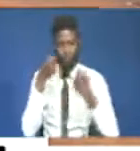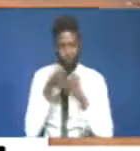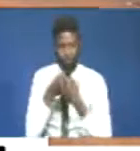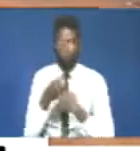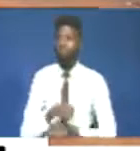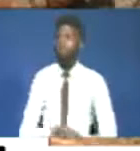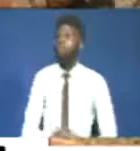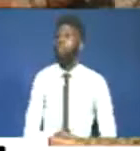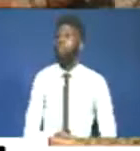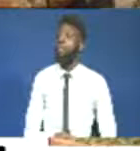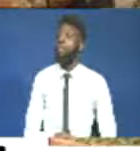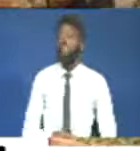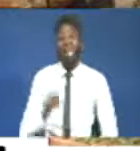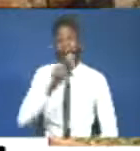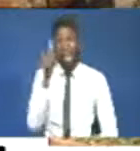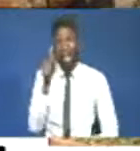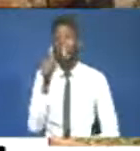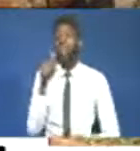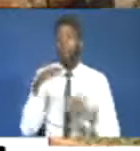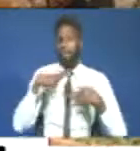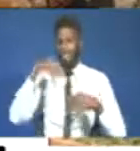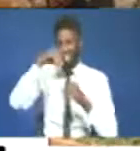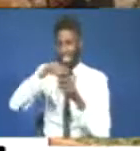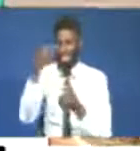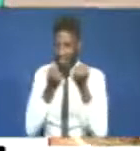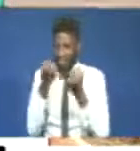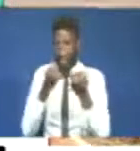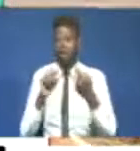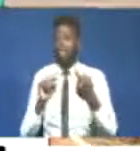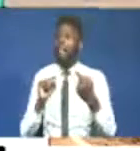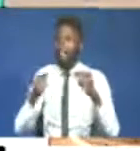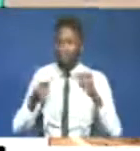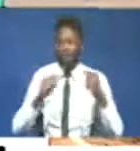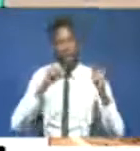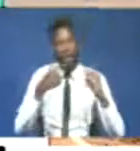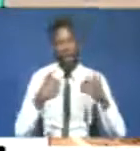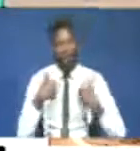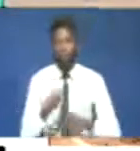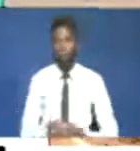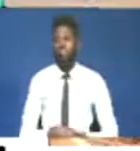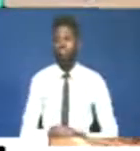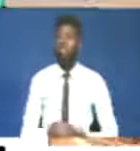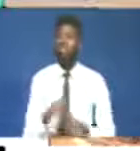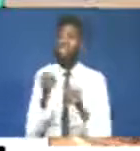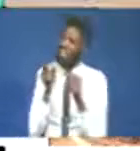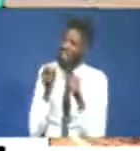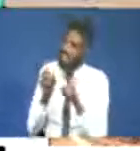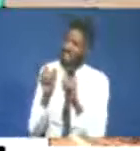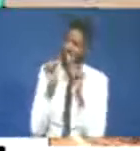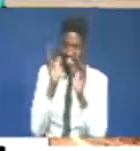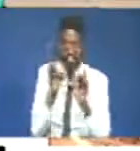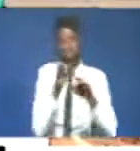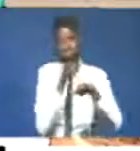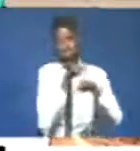Abiria wengine katika gari hilo walinusurika na majeraha. Kama ameweka diversion, anastahili kutumia feeder